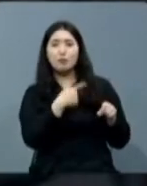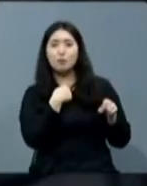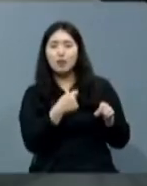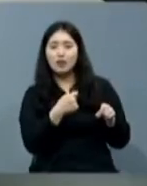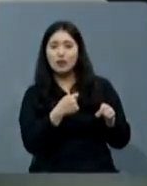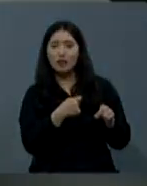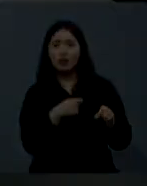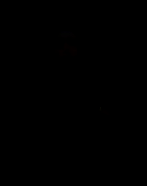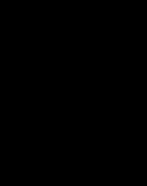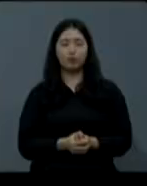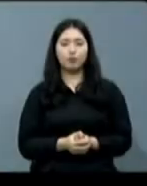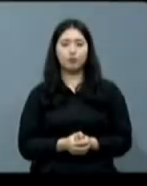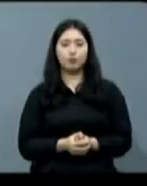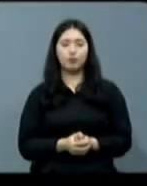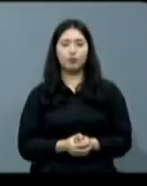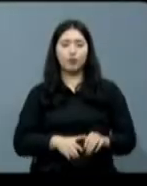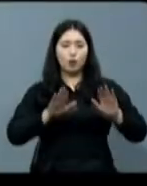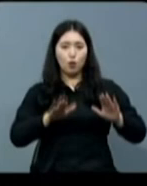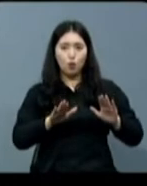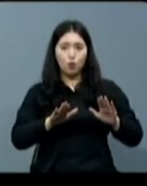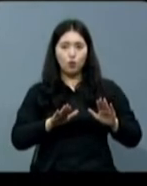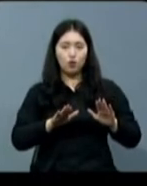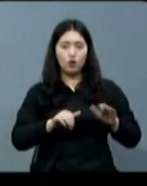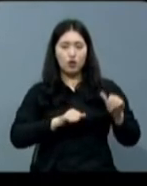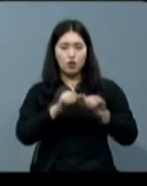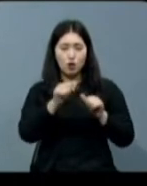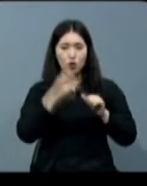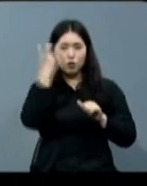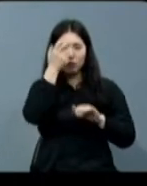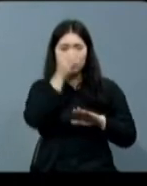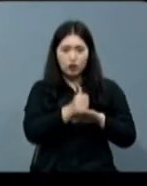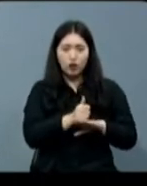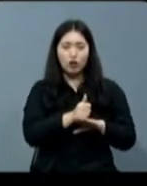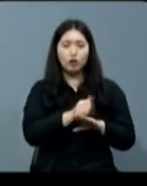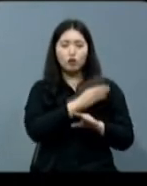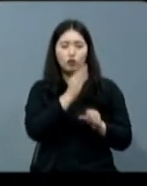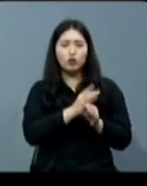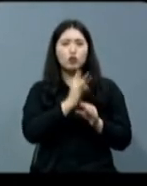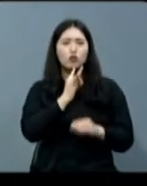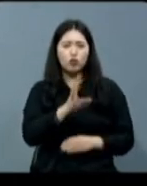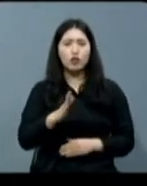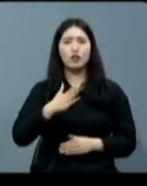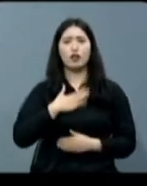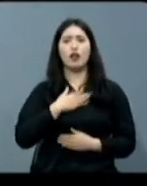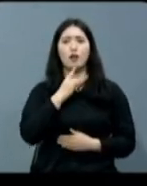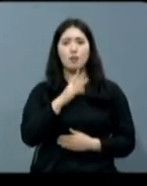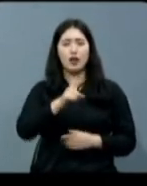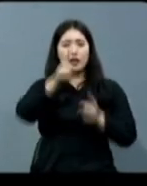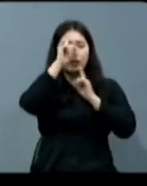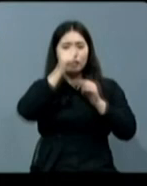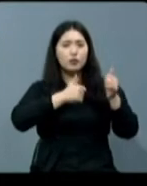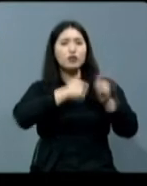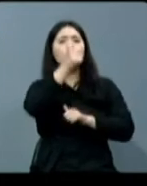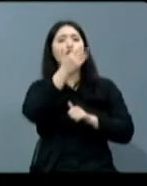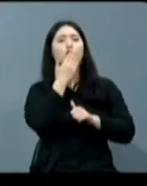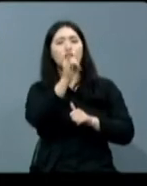상당히 유감입니다. 홍 후보님 시간 다 됐습니다. 오늘 갤럽 여론조사 중에서 유일하게 저만 이재명을 이기는 거로